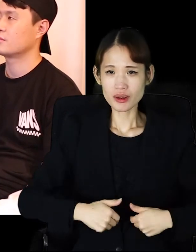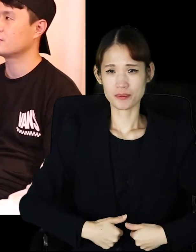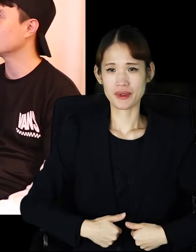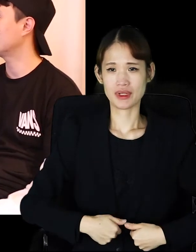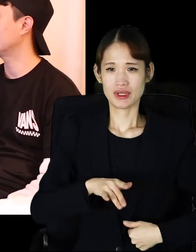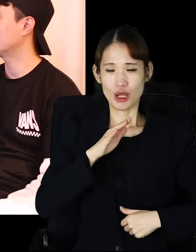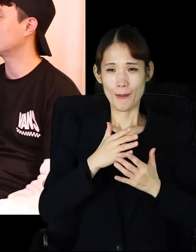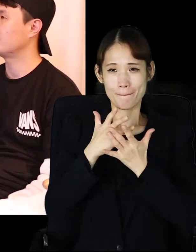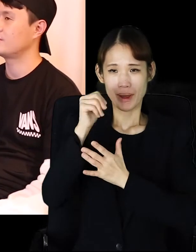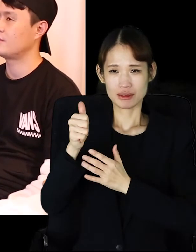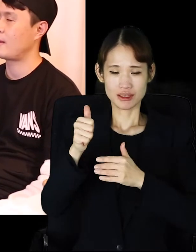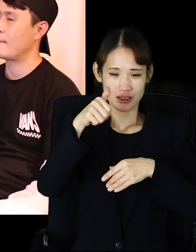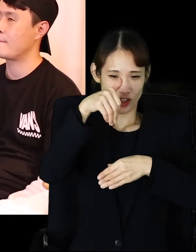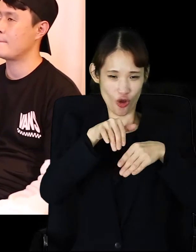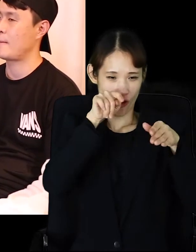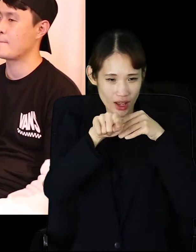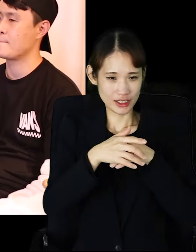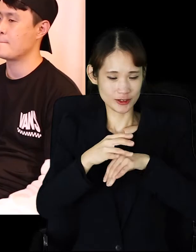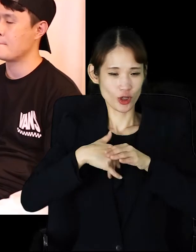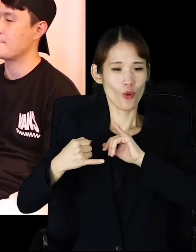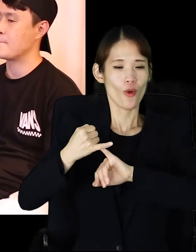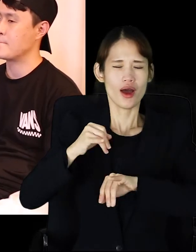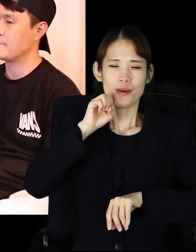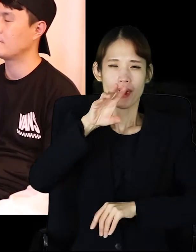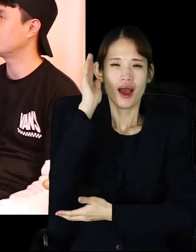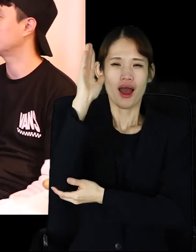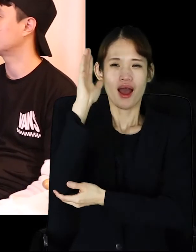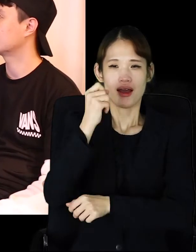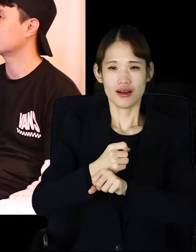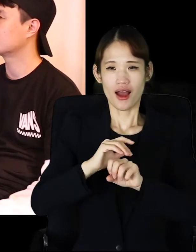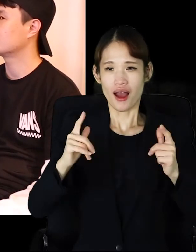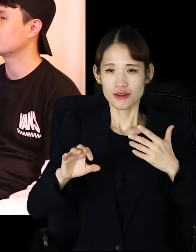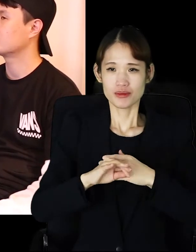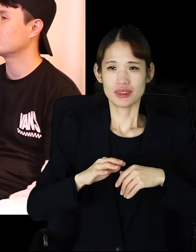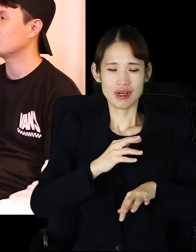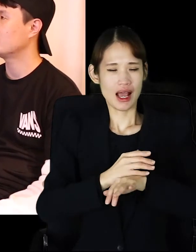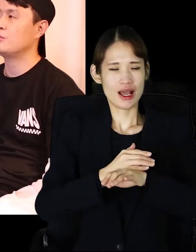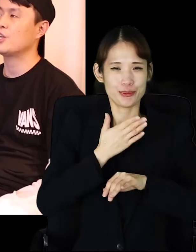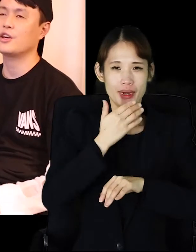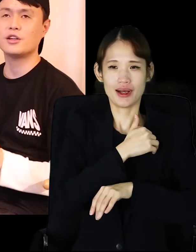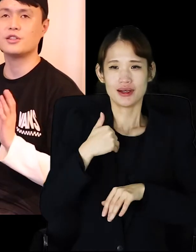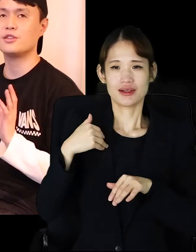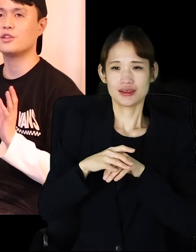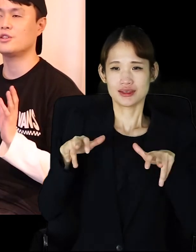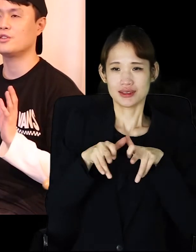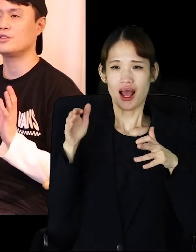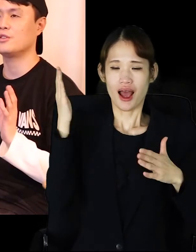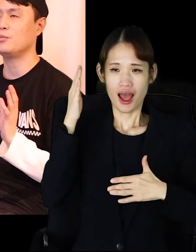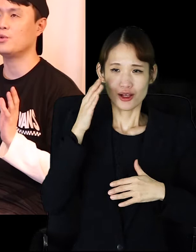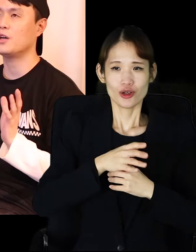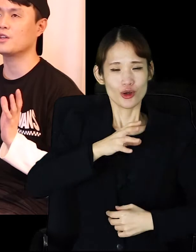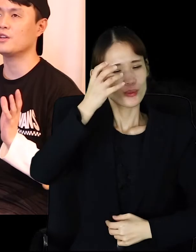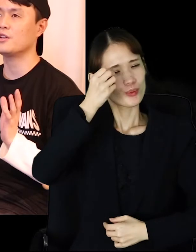반장 선거에 나가서 뭔가 웃기는 공약들로 어필할 수 있는 기회를 잡는다거나 아니면 내가 까불 수 있을 만한. 어떤 장애